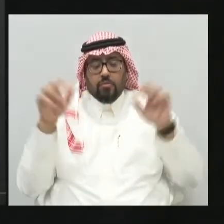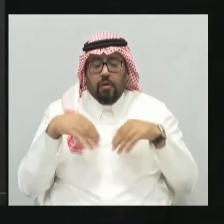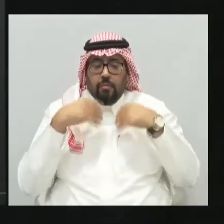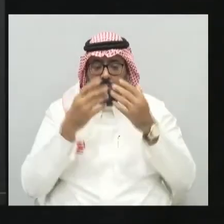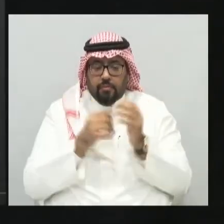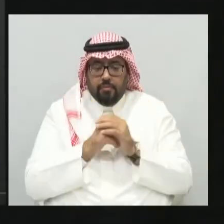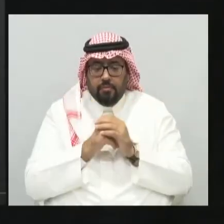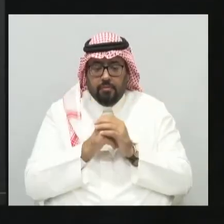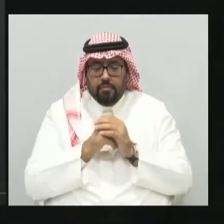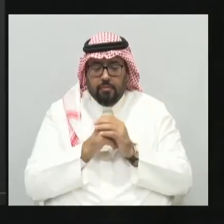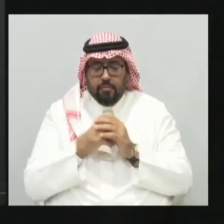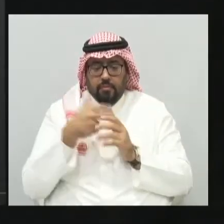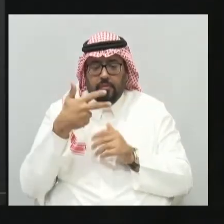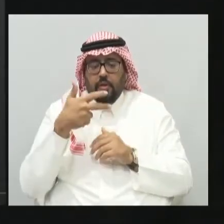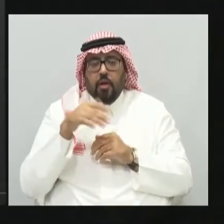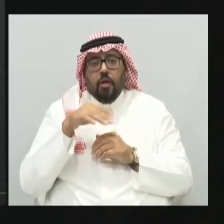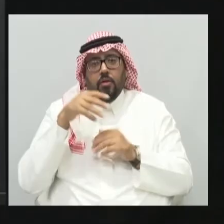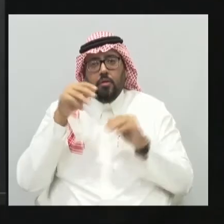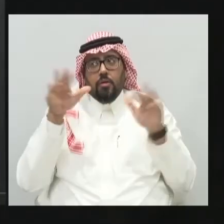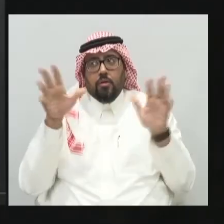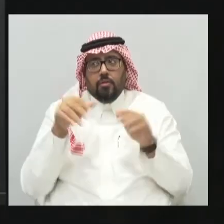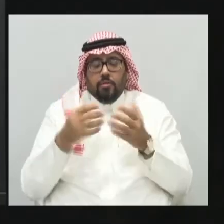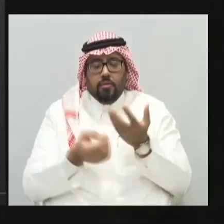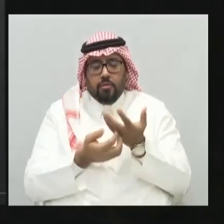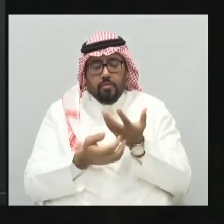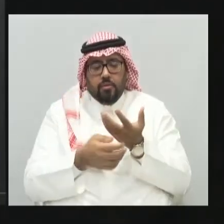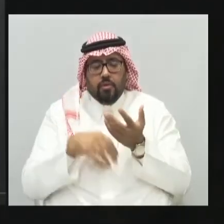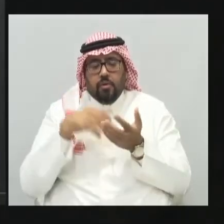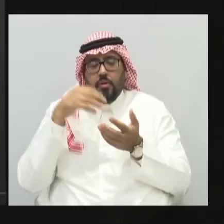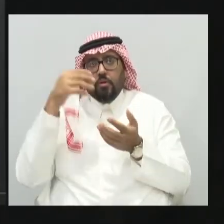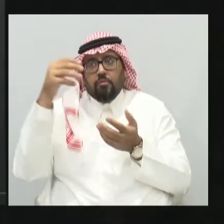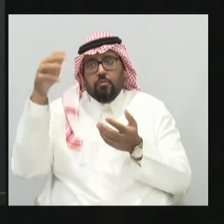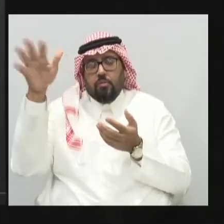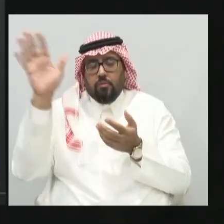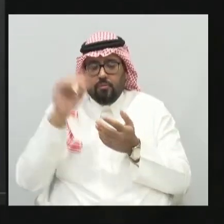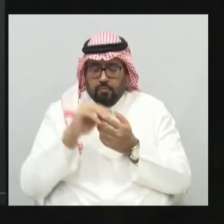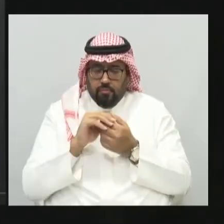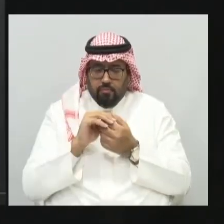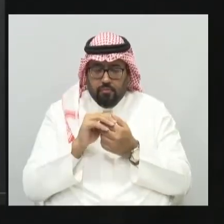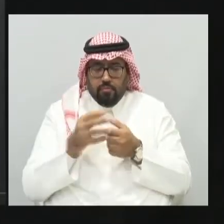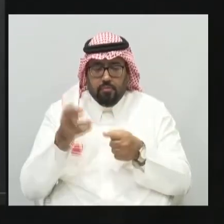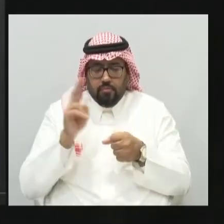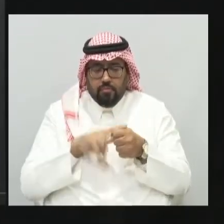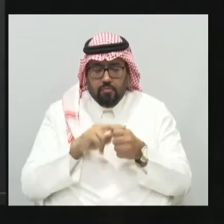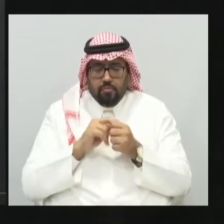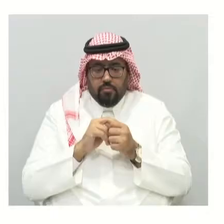بعدين ويصير غاز اذا بتحول لغاز انتشر اعيد